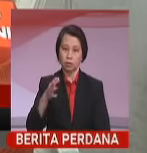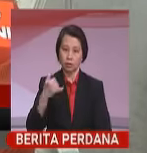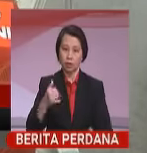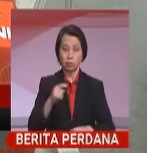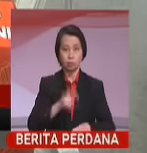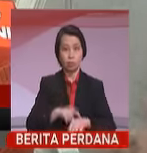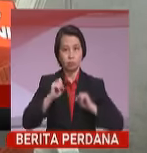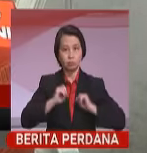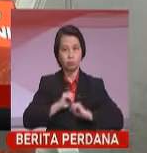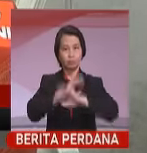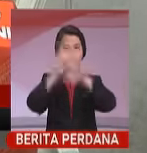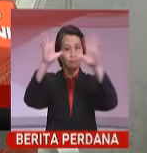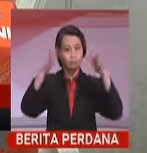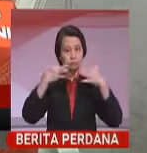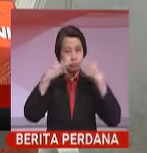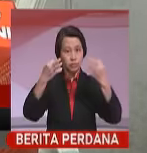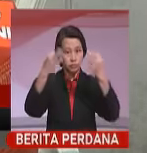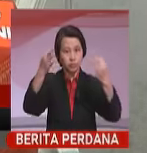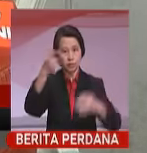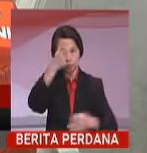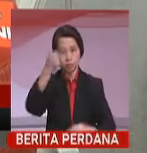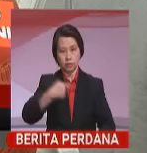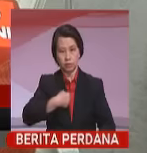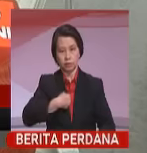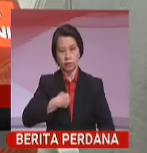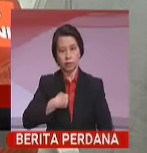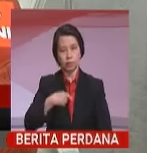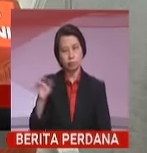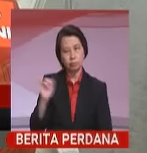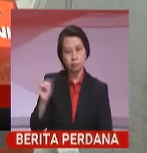shine. Sebab saya macam...